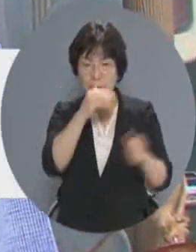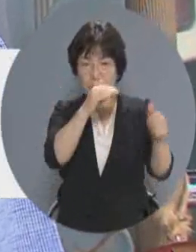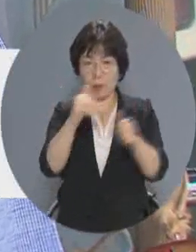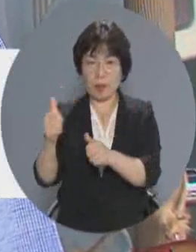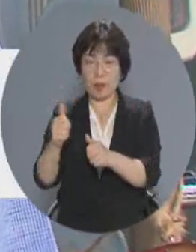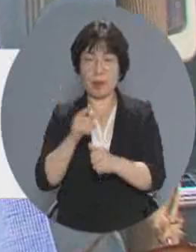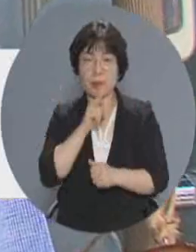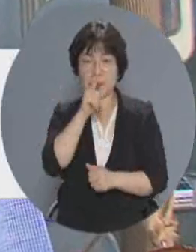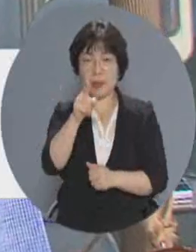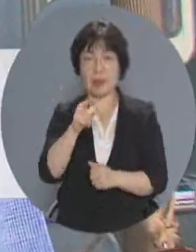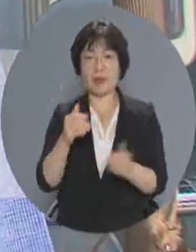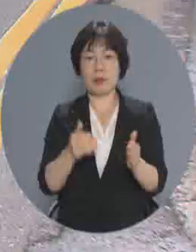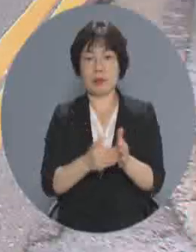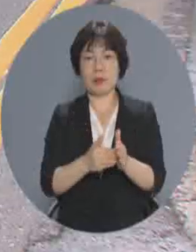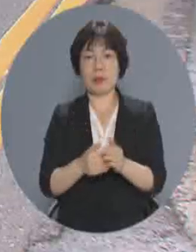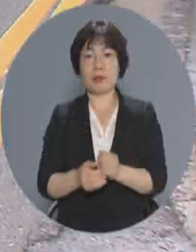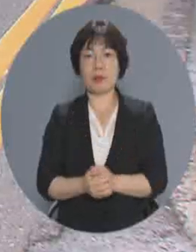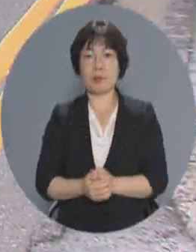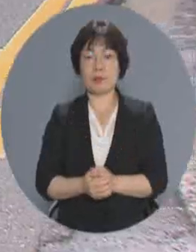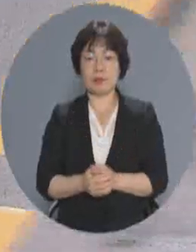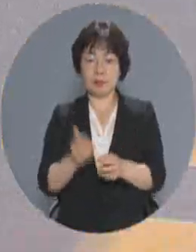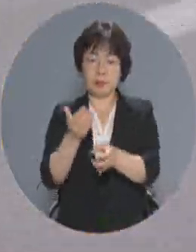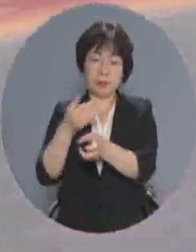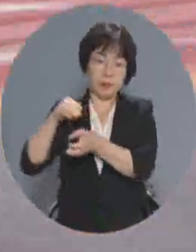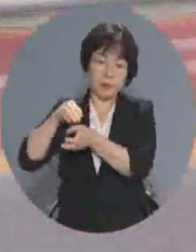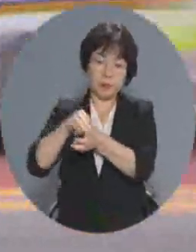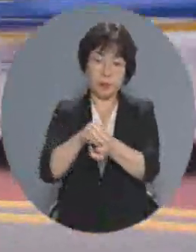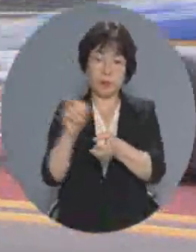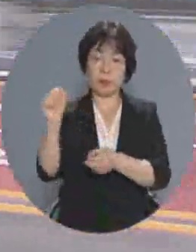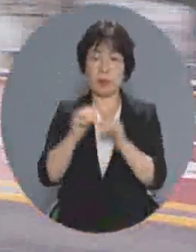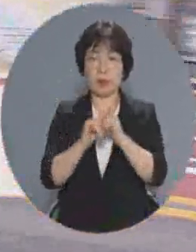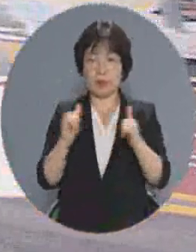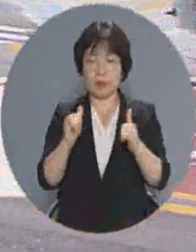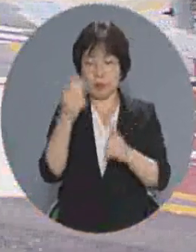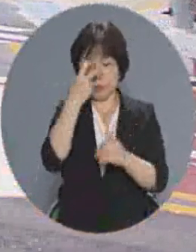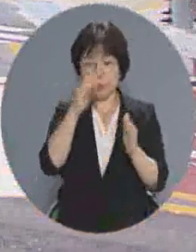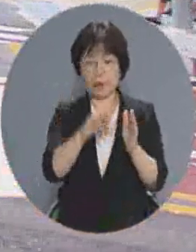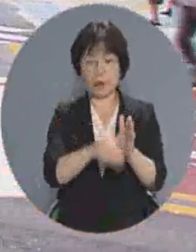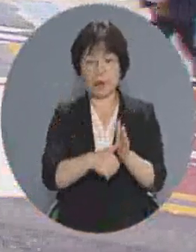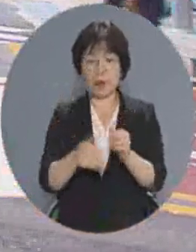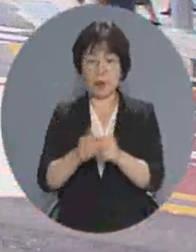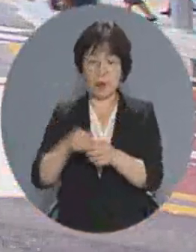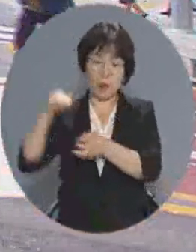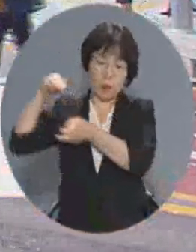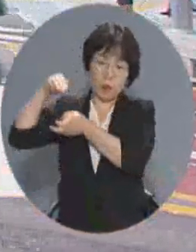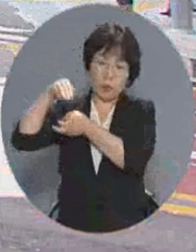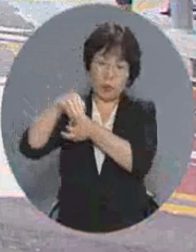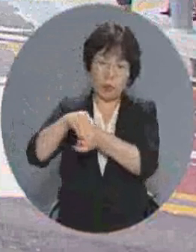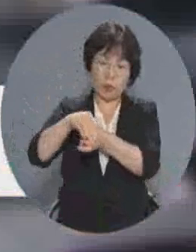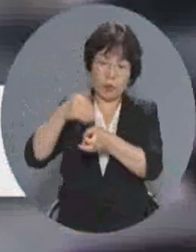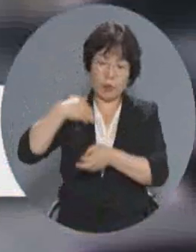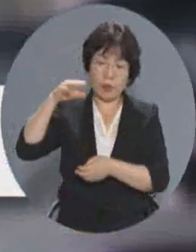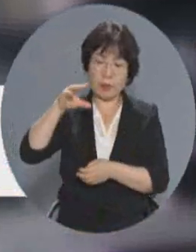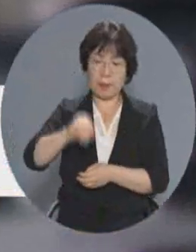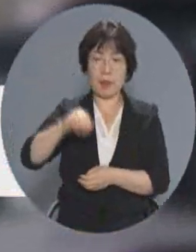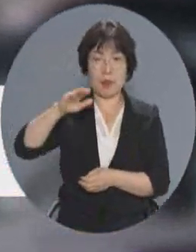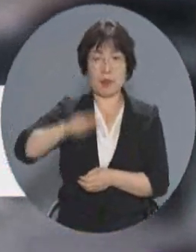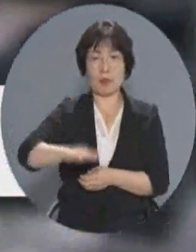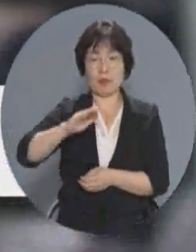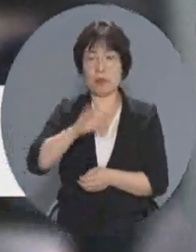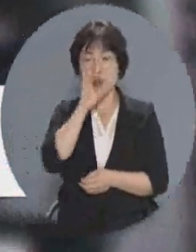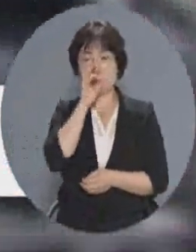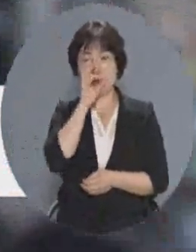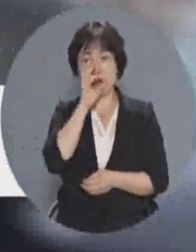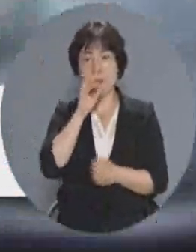이제 이야기를 했죠, 제가. 화물 트레일러 운전기사는 경찰 조사에서 언덕길을 내려오는 도중 갑자기